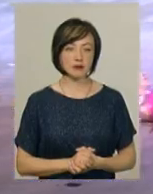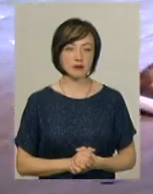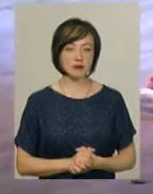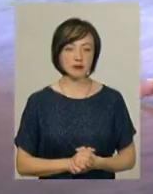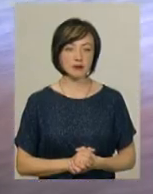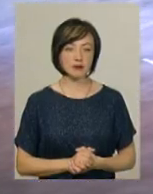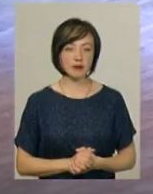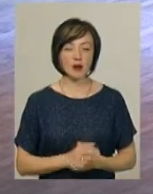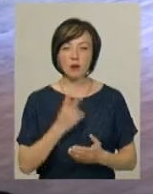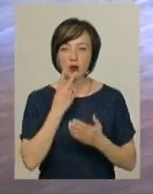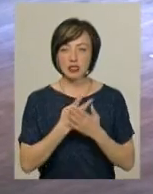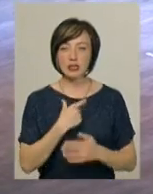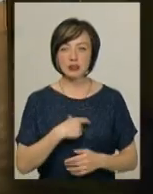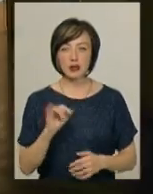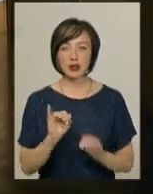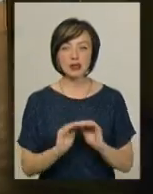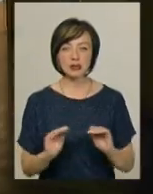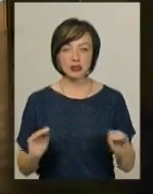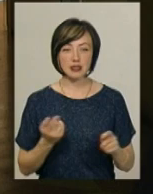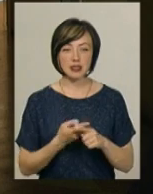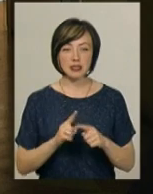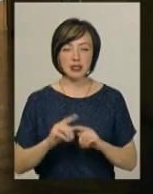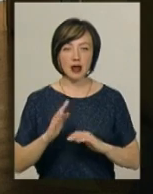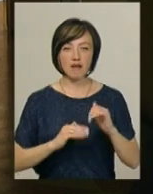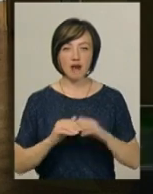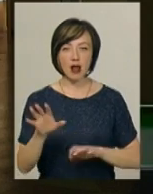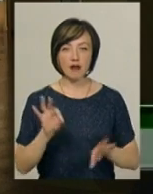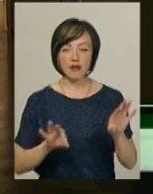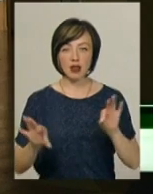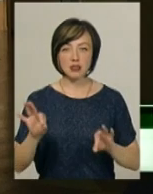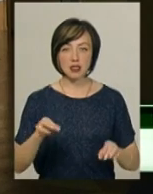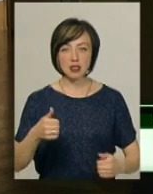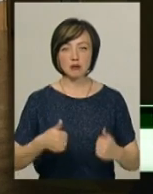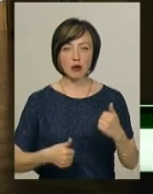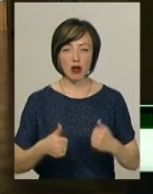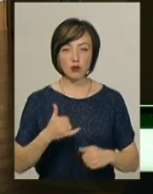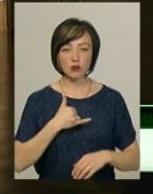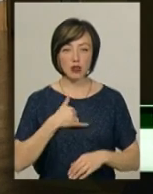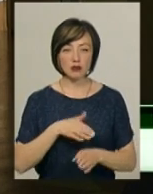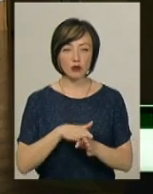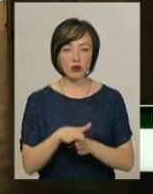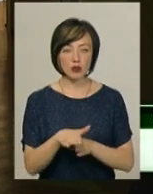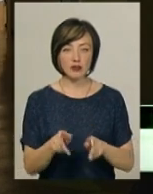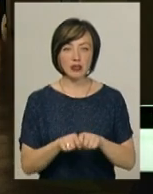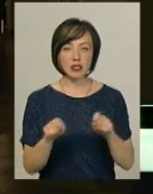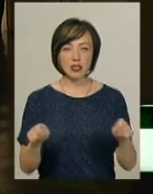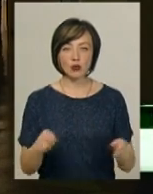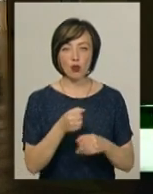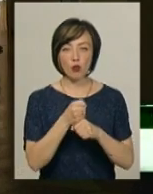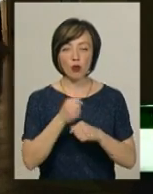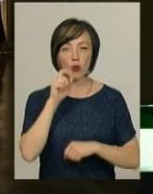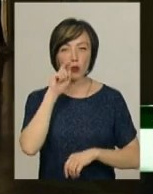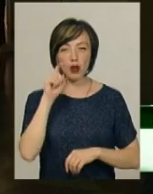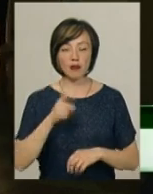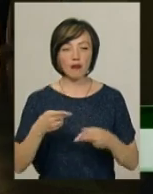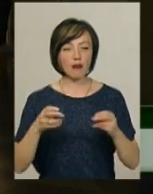Показали себе у фітнесі і діти. Це кваліфікаційні змагання. У нас проходять відкриті кубки України,